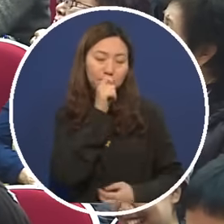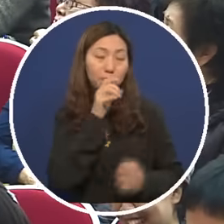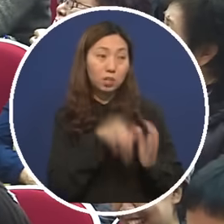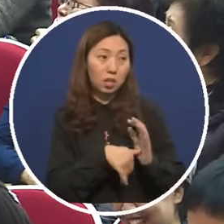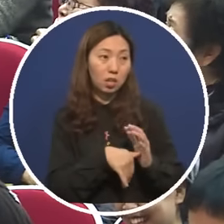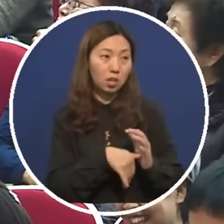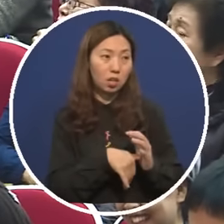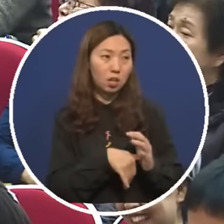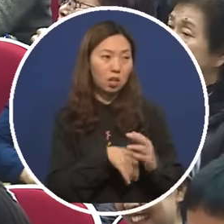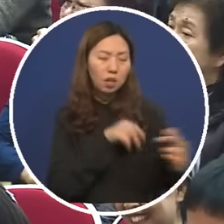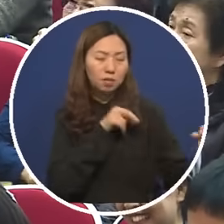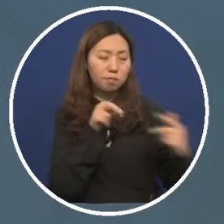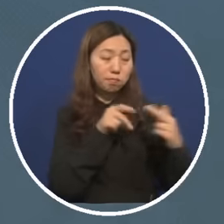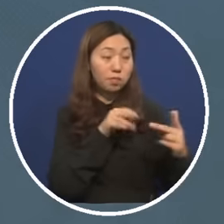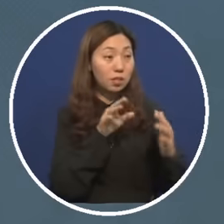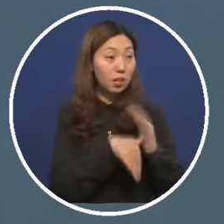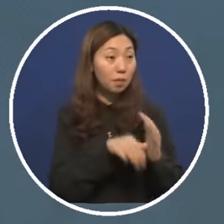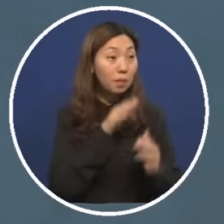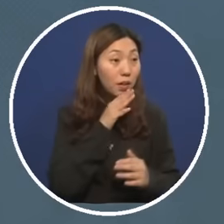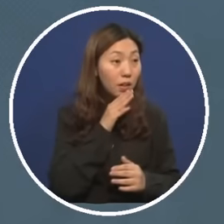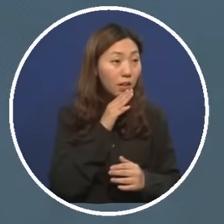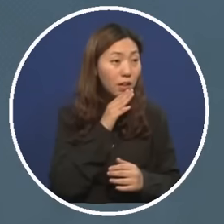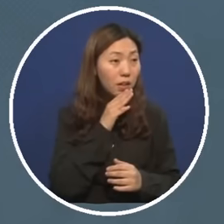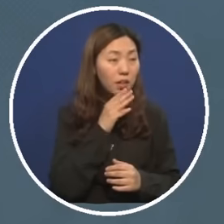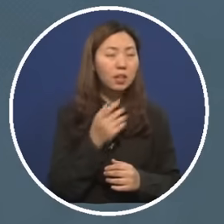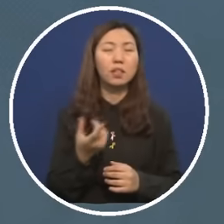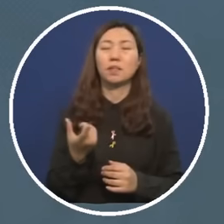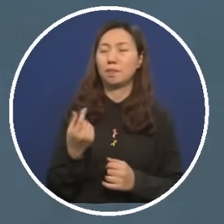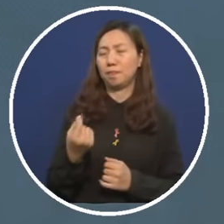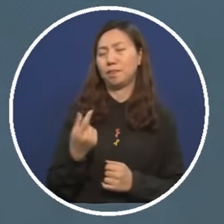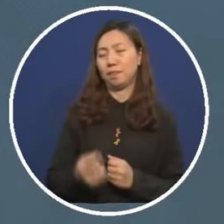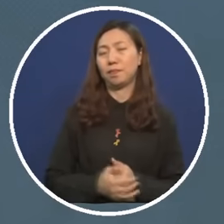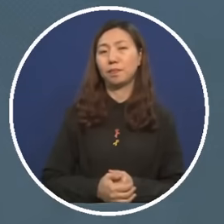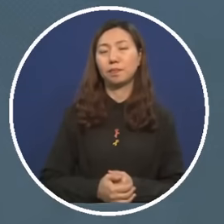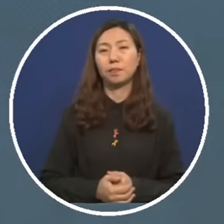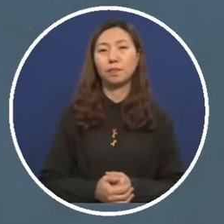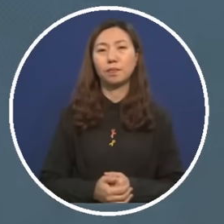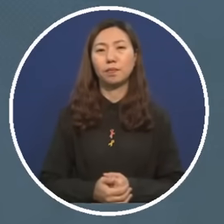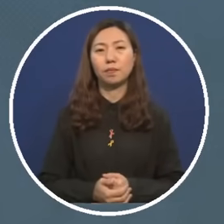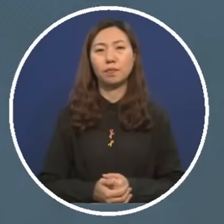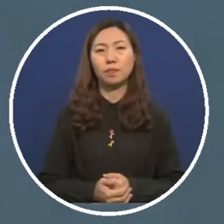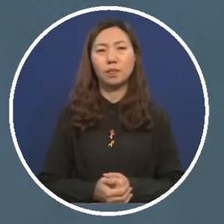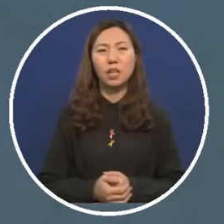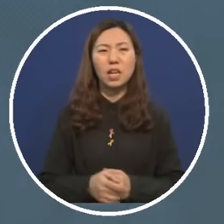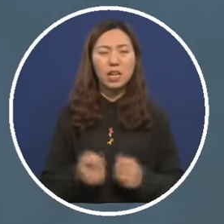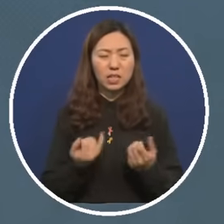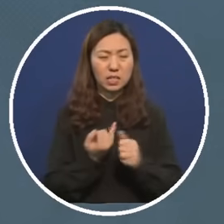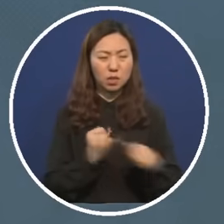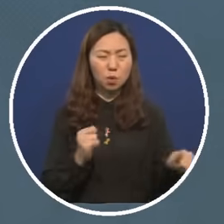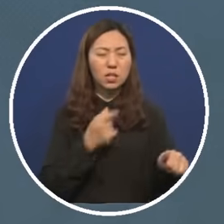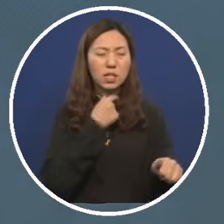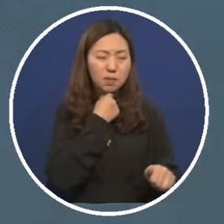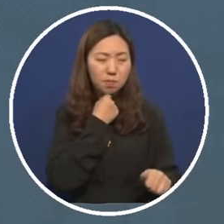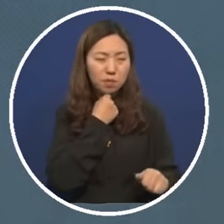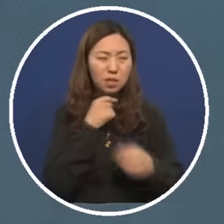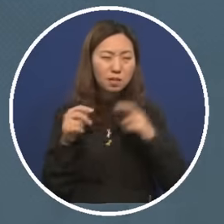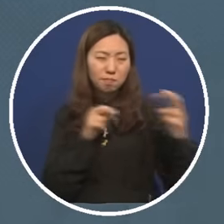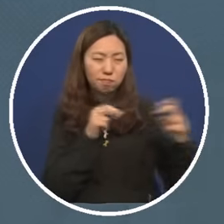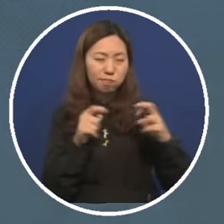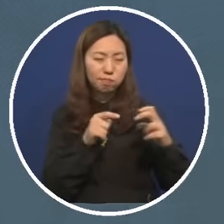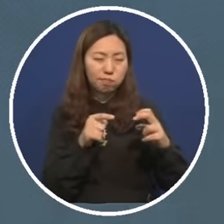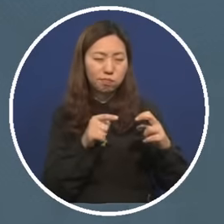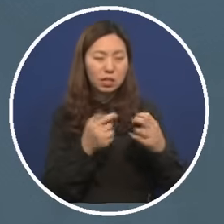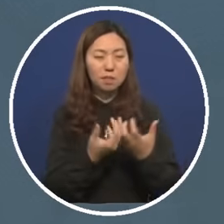할 때 그러겠죠. 그래. 그러니까 자기가 이혼을 하려면 말 대꾸를 해가 터뜨려가지고 못 살겠다 하고 헤어지면